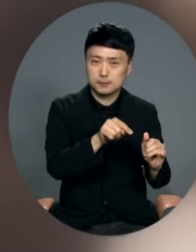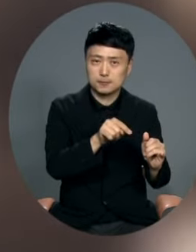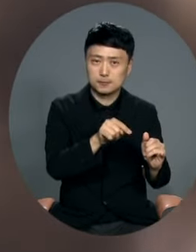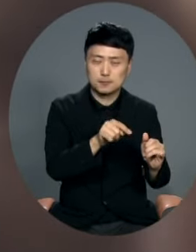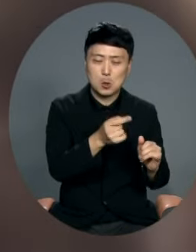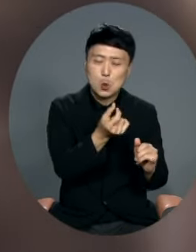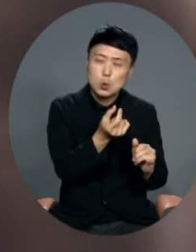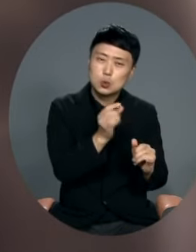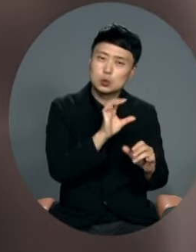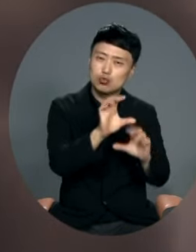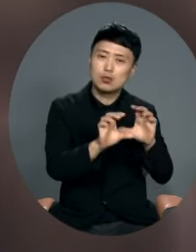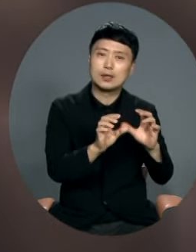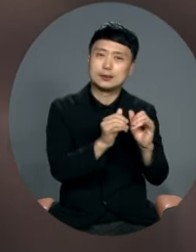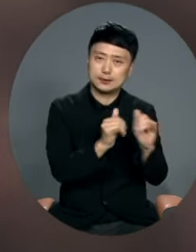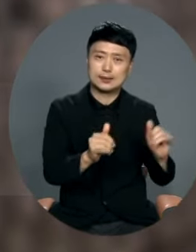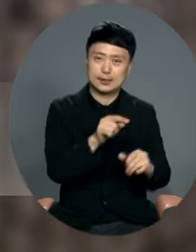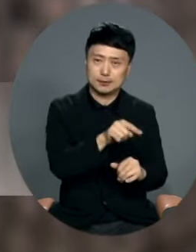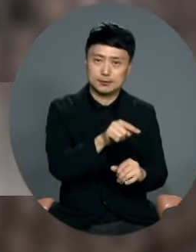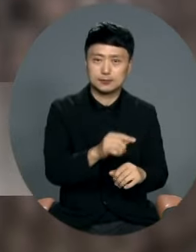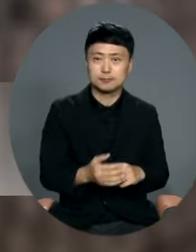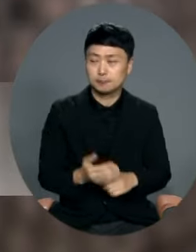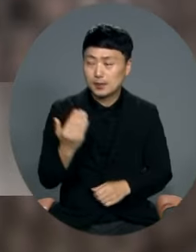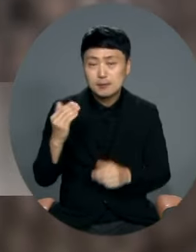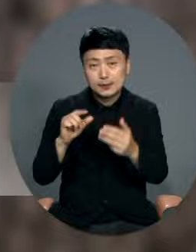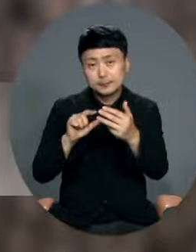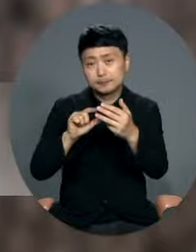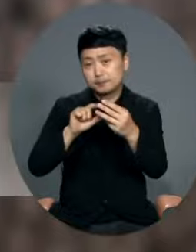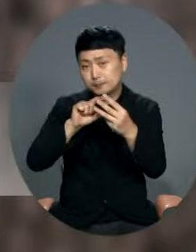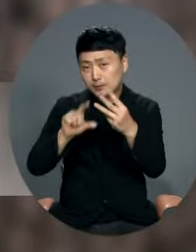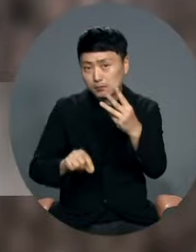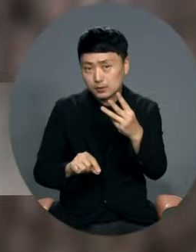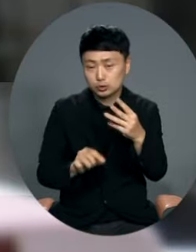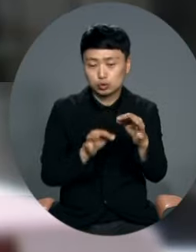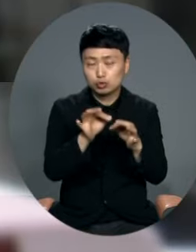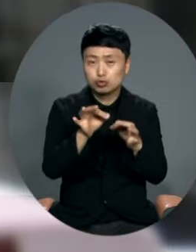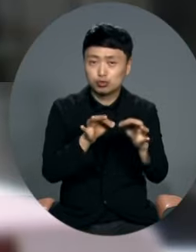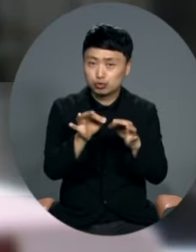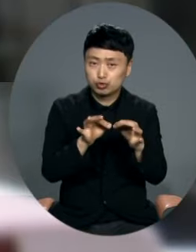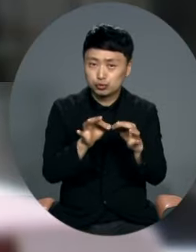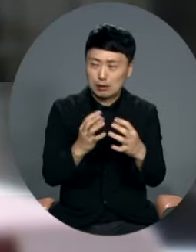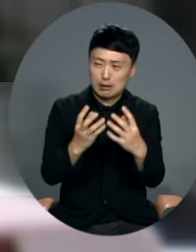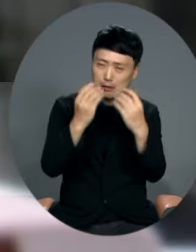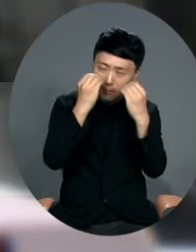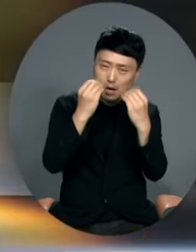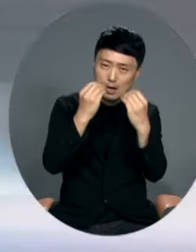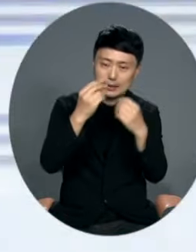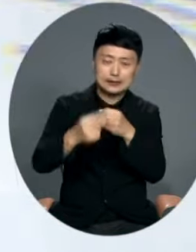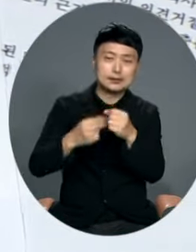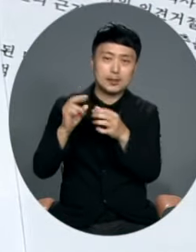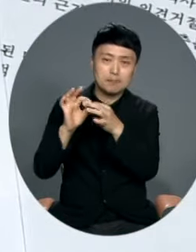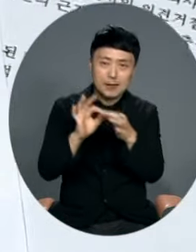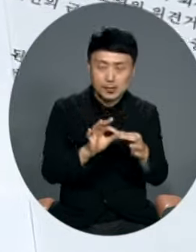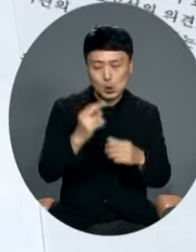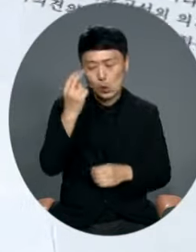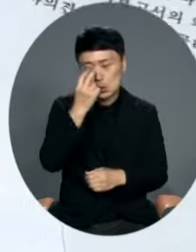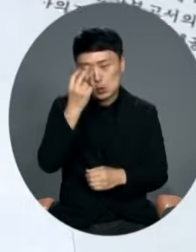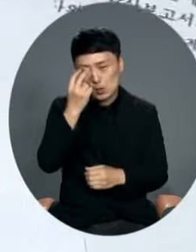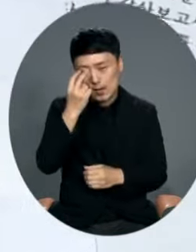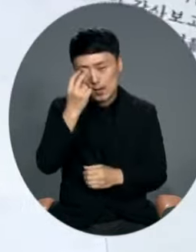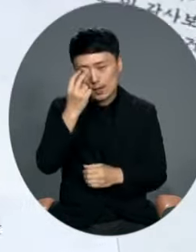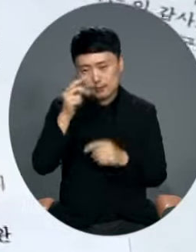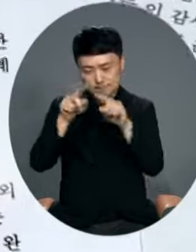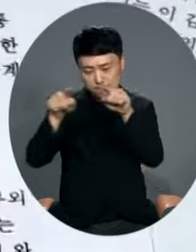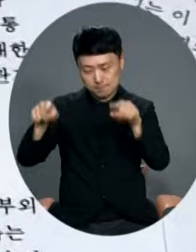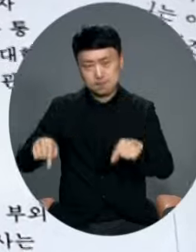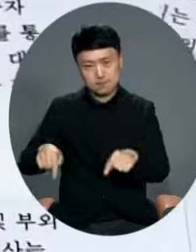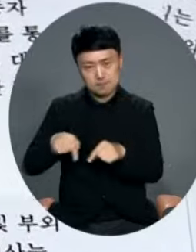투자자들입니다. 지난해 3월 주식 거래가 정지된 뒤 올해까지 2년 연속 외부 감사인의 감사